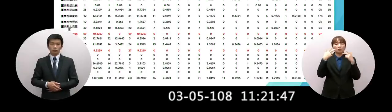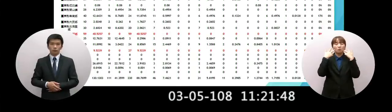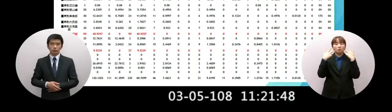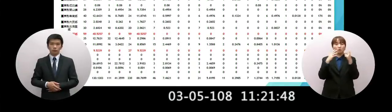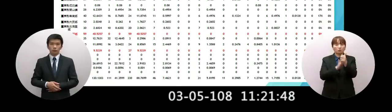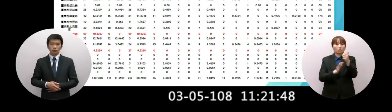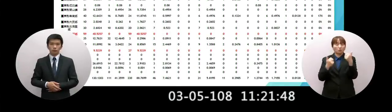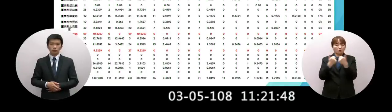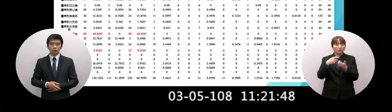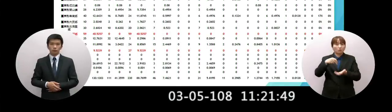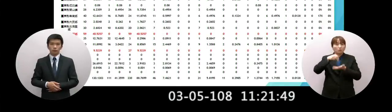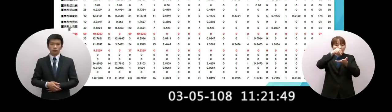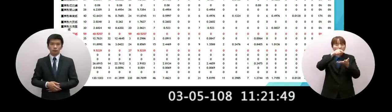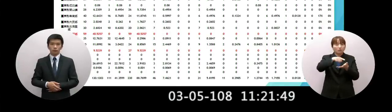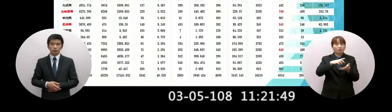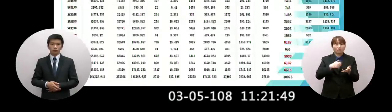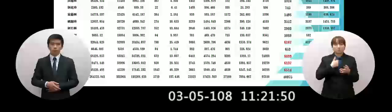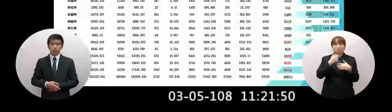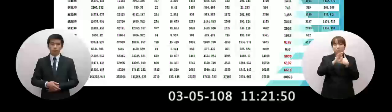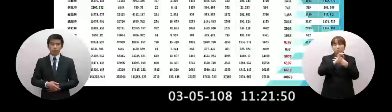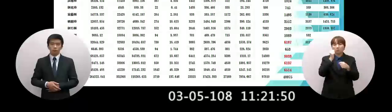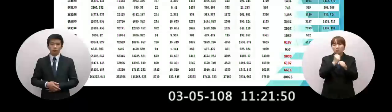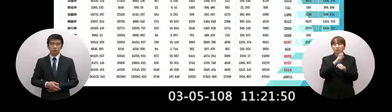的。现在有40000多个